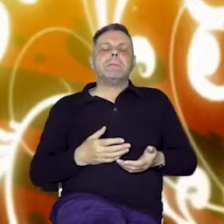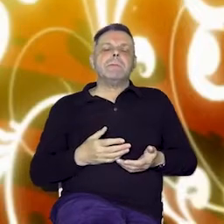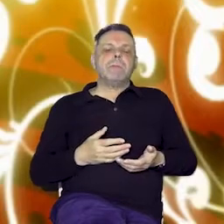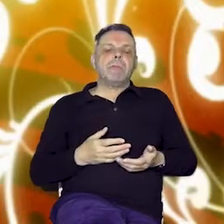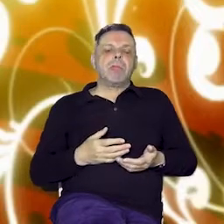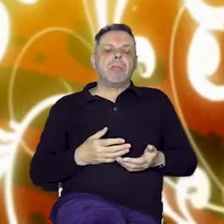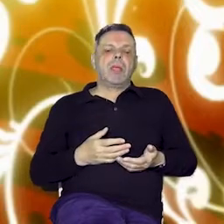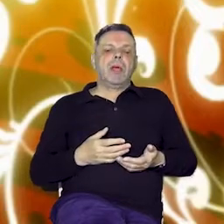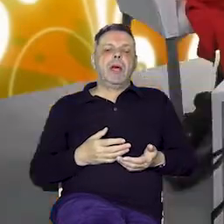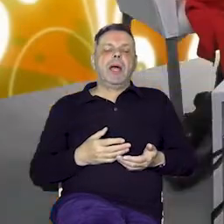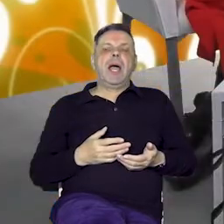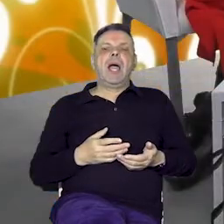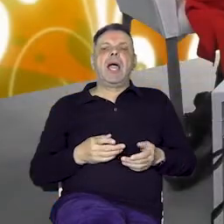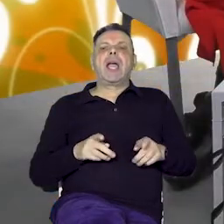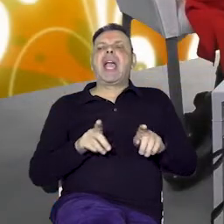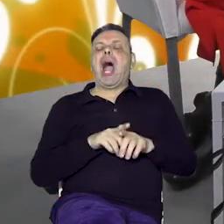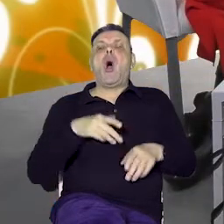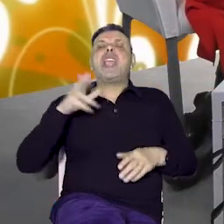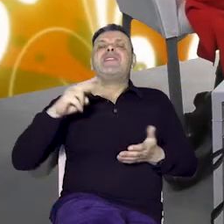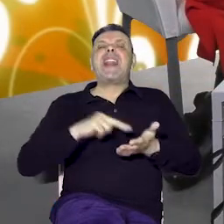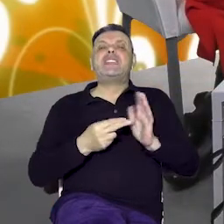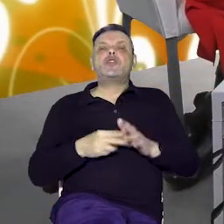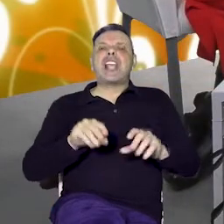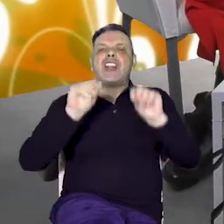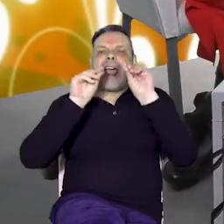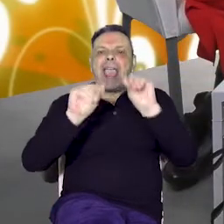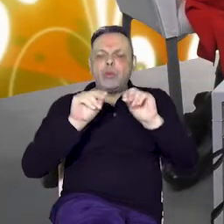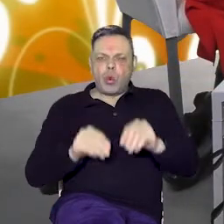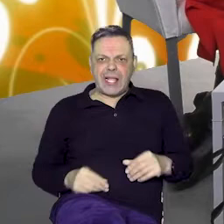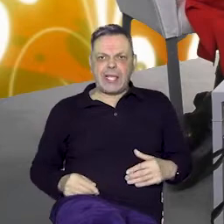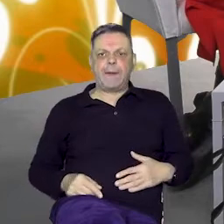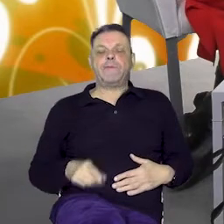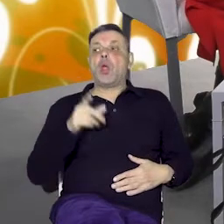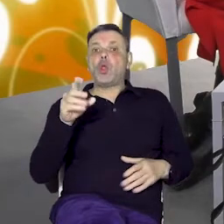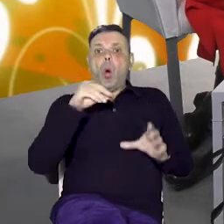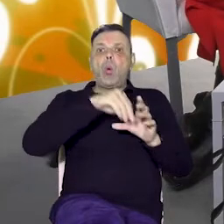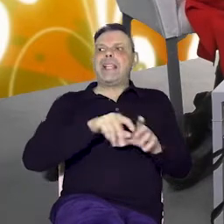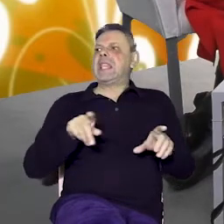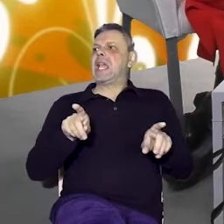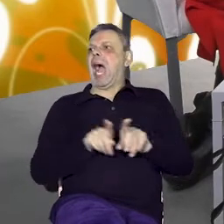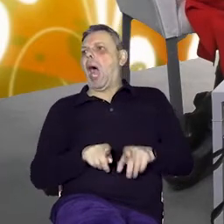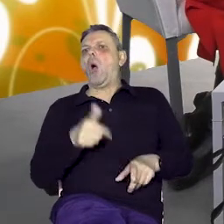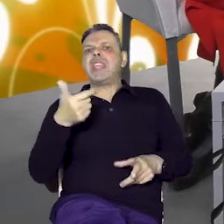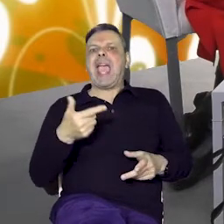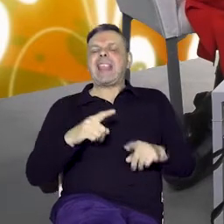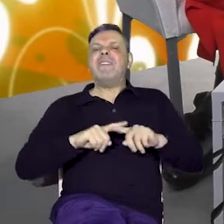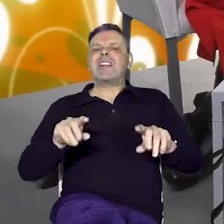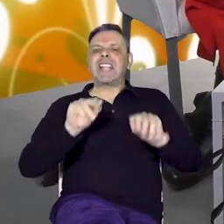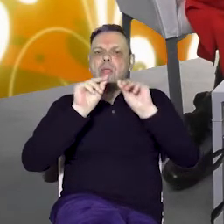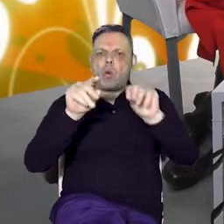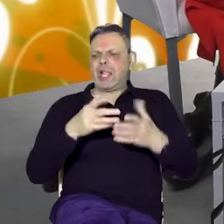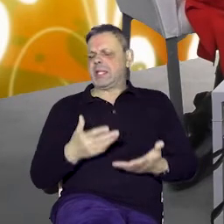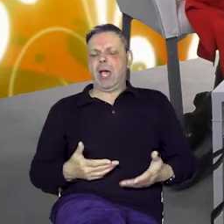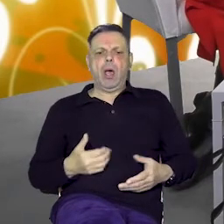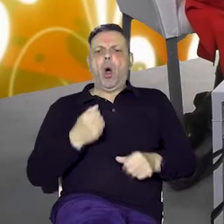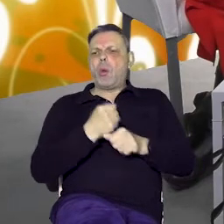kod mene, kao izvan institucionalna edukacija taj dan. To njima ulazi kao jedna vrsta edukacije. Oni naprave. A to i